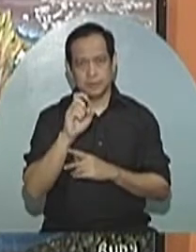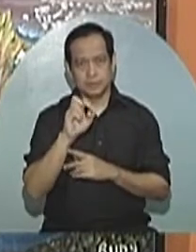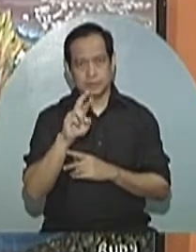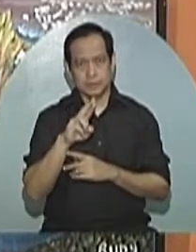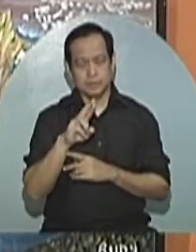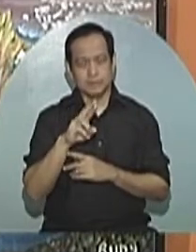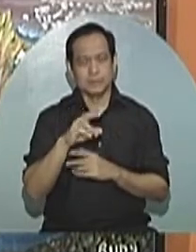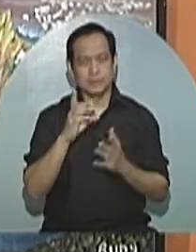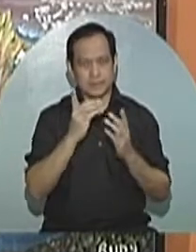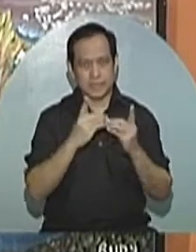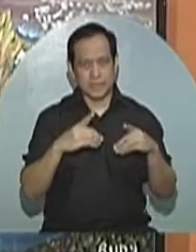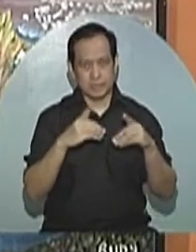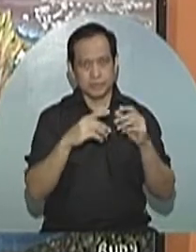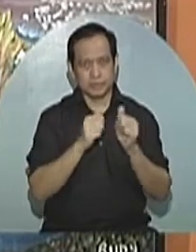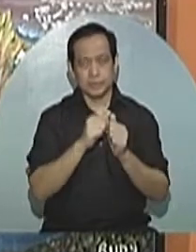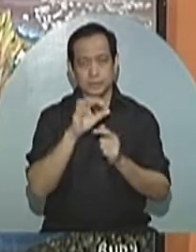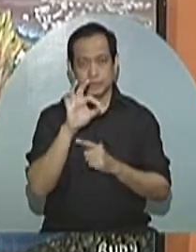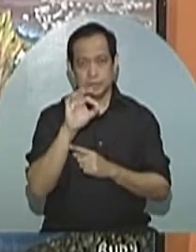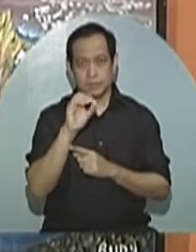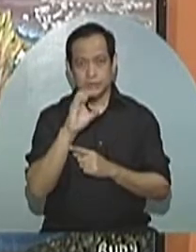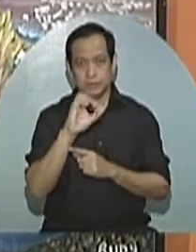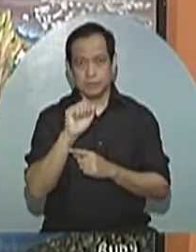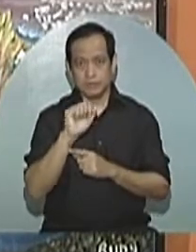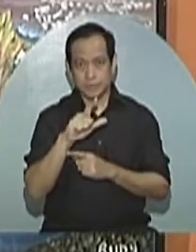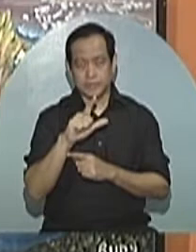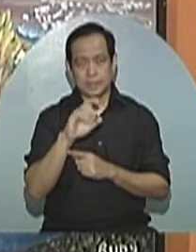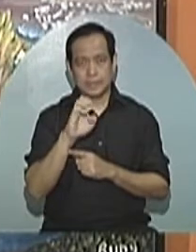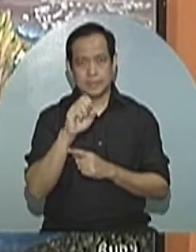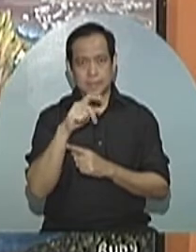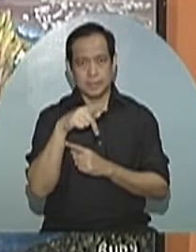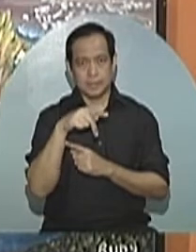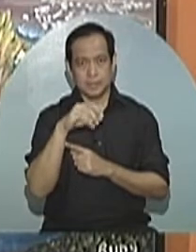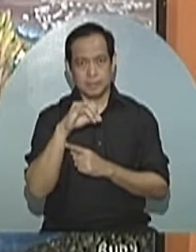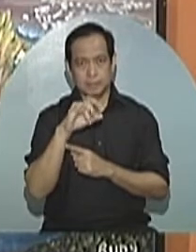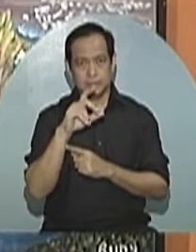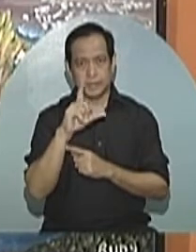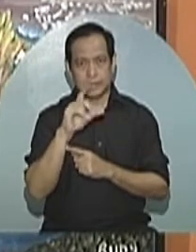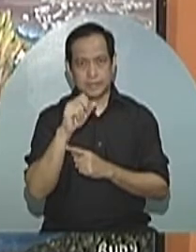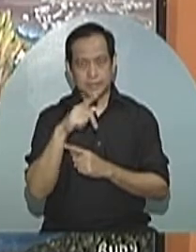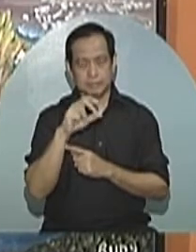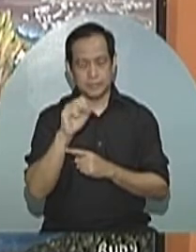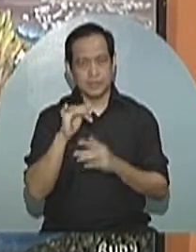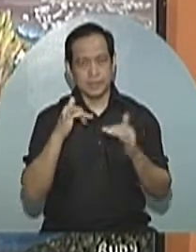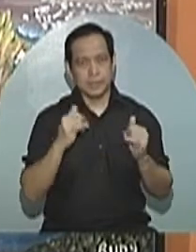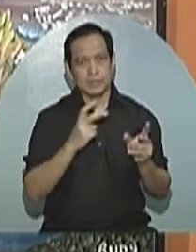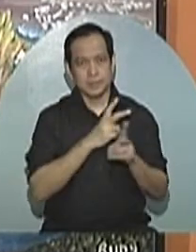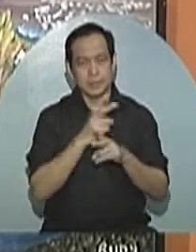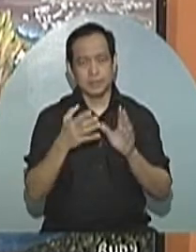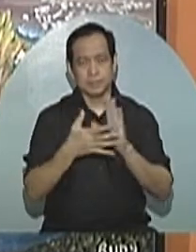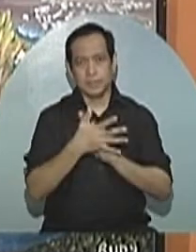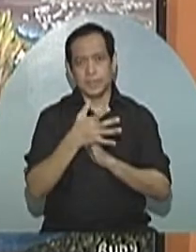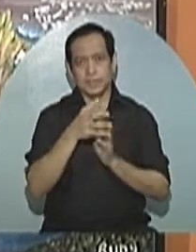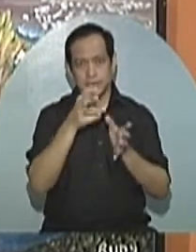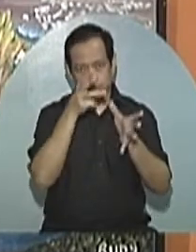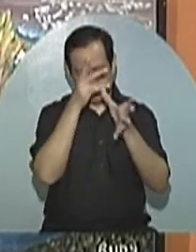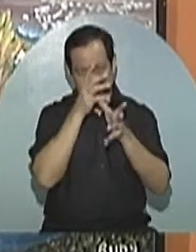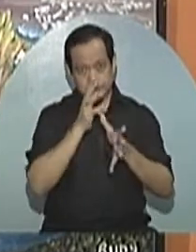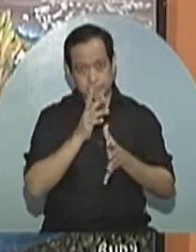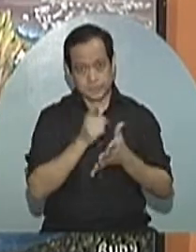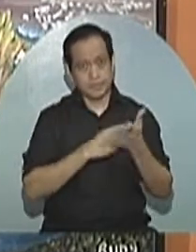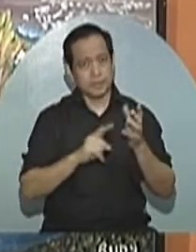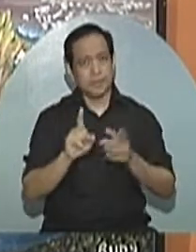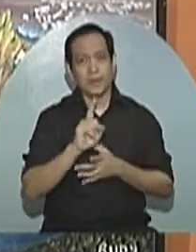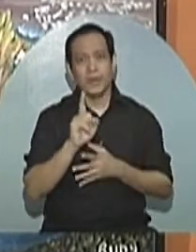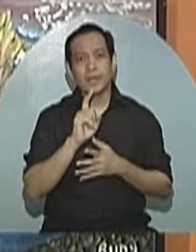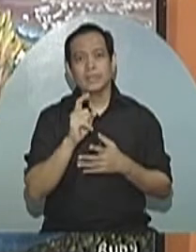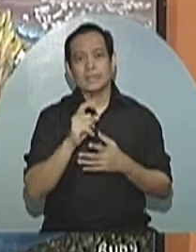focal epilepsy ang bata. Ngayon, ang bata ay nasa pangangalaga ng kanyang lolo at lola. Nasaan